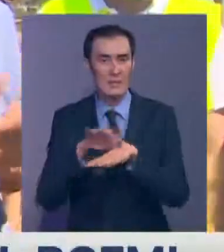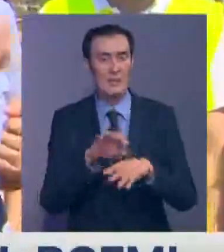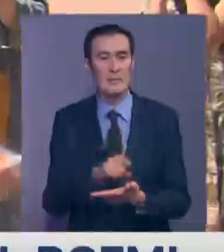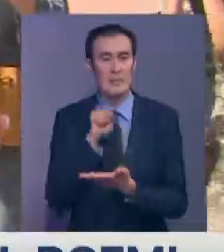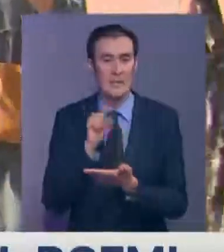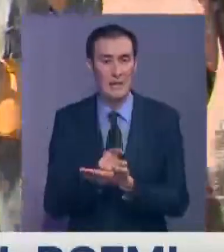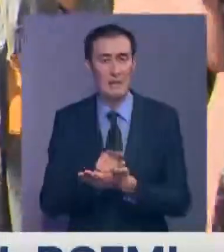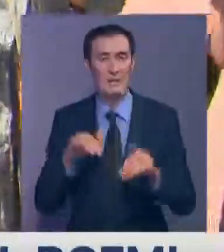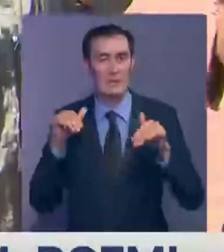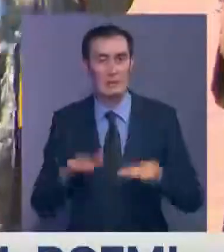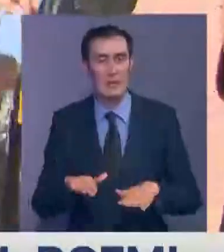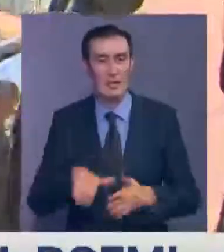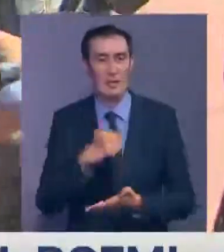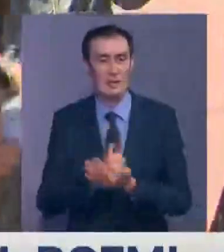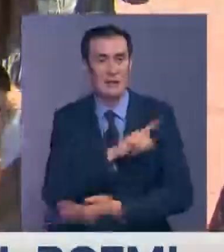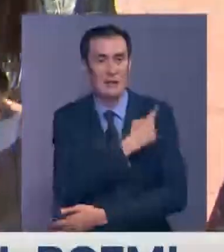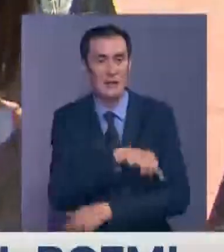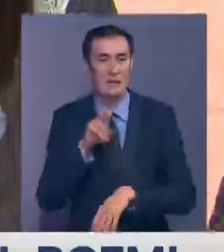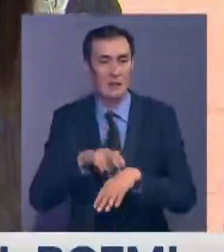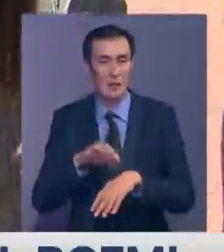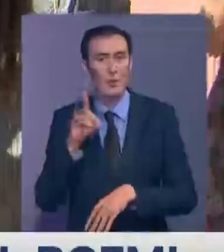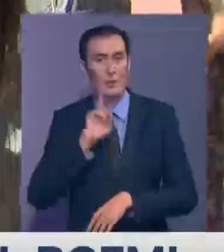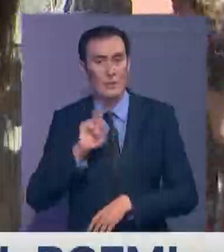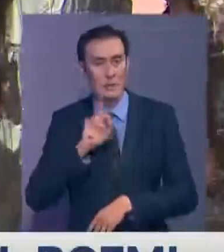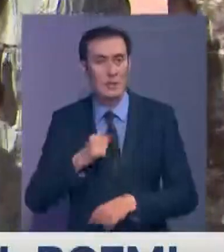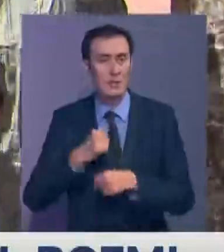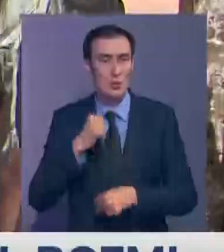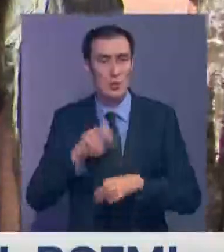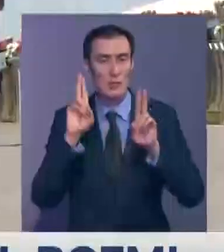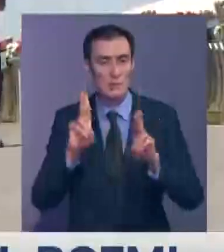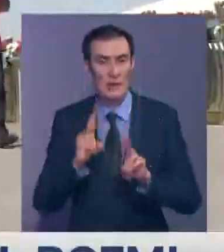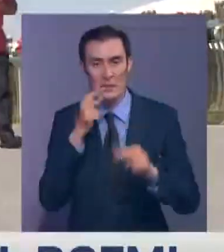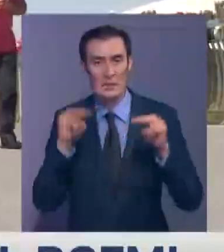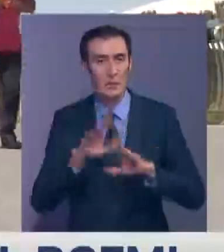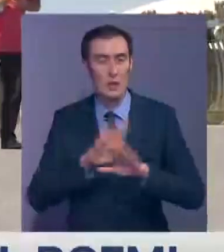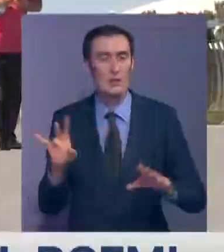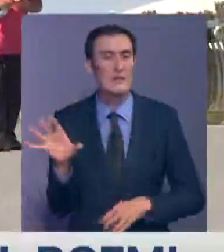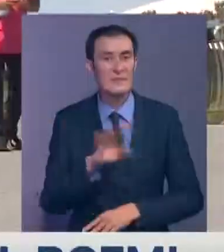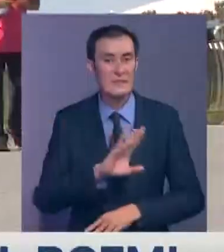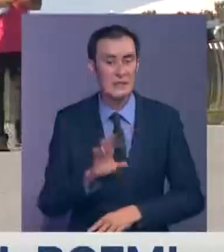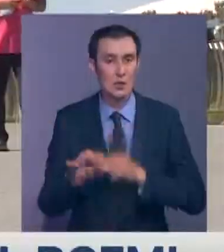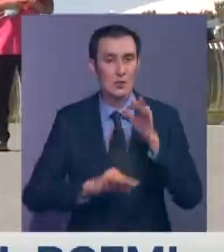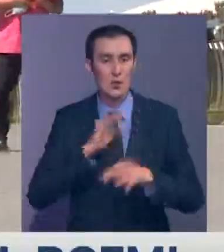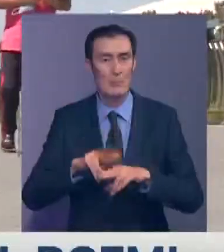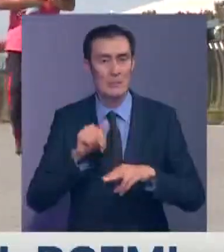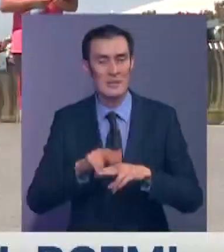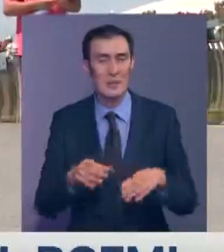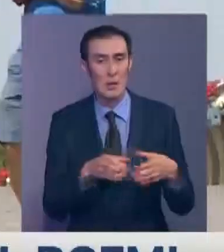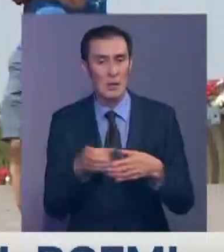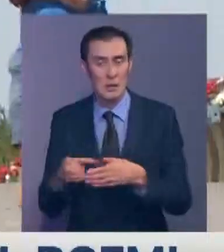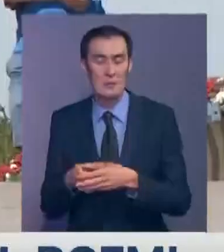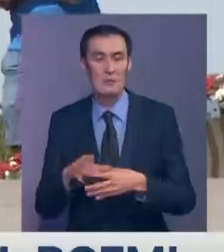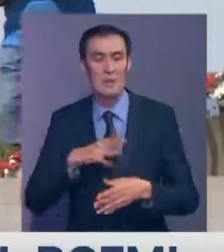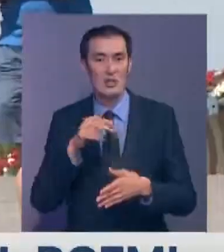обязательно, постановление главного санврача. Но, тем не менее, строгое правило соблюдают не все. Только за сутки правоохранители и сотрудники